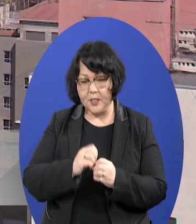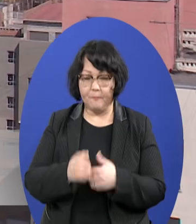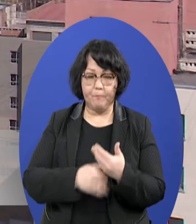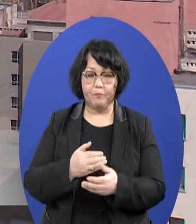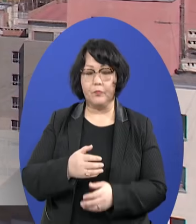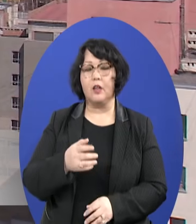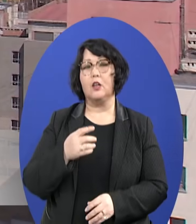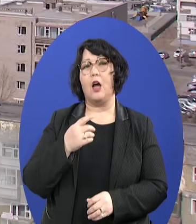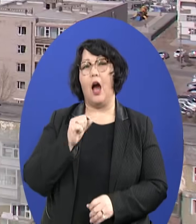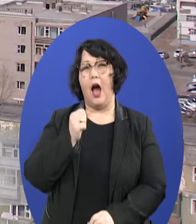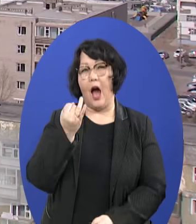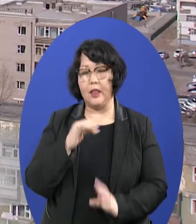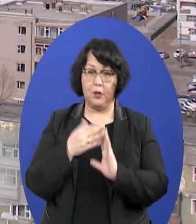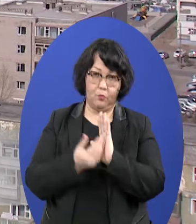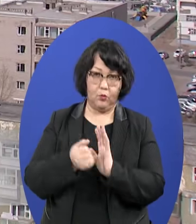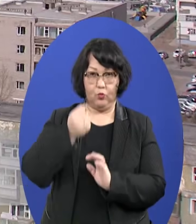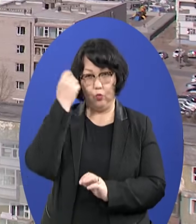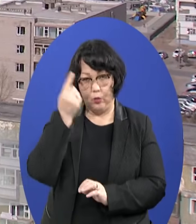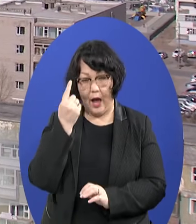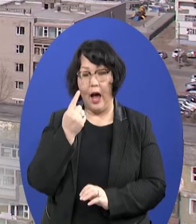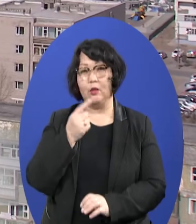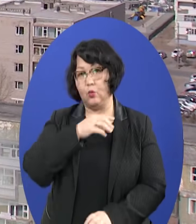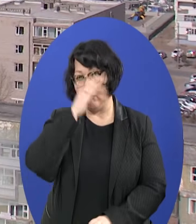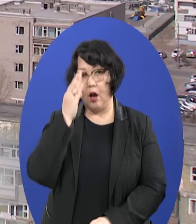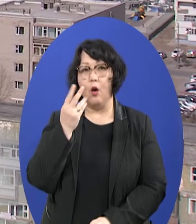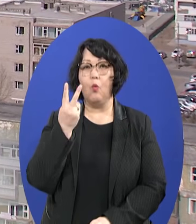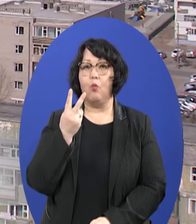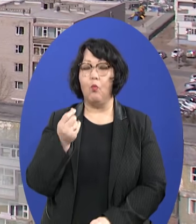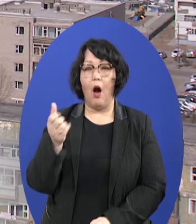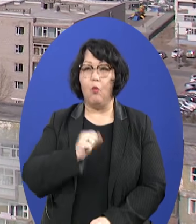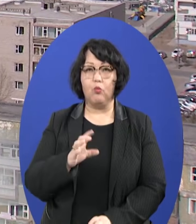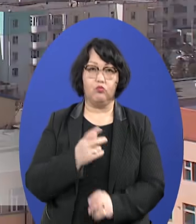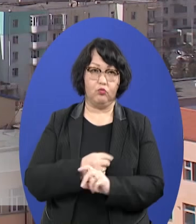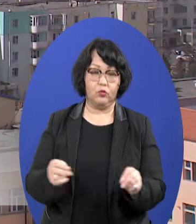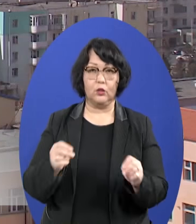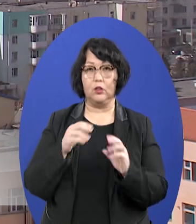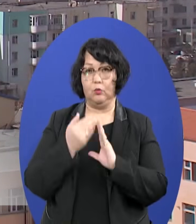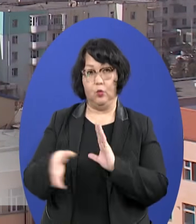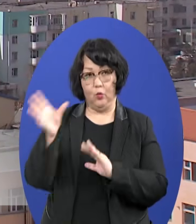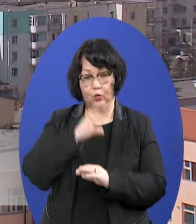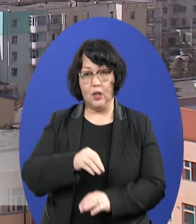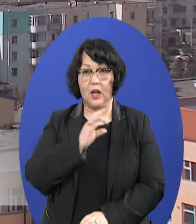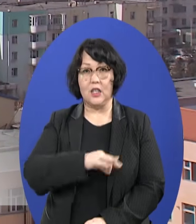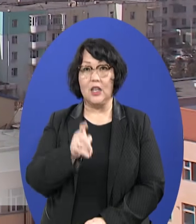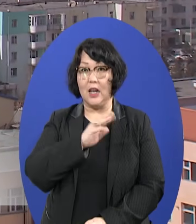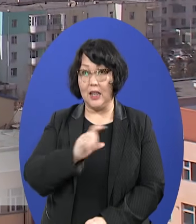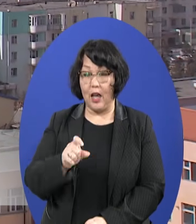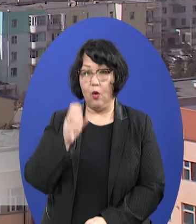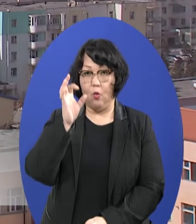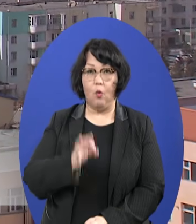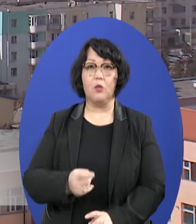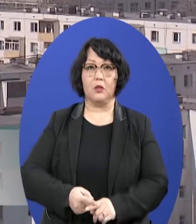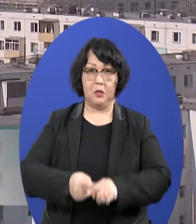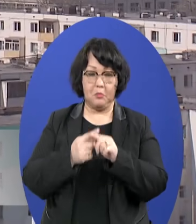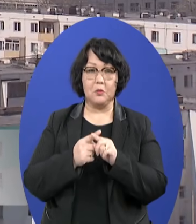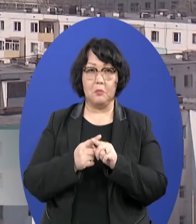айлурх аж ахуй нэгжүүдийн дулаан цахилгааны төлбөрт хөнгөлт үзүүлж эхэлсэн. Үүнээс хойш айлуудын хэрэглээ өмнөх чиглүүдийн дунджаас өсөх хандлагатай